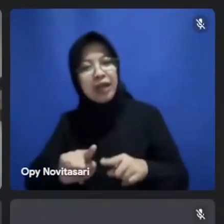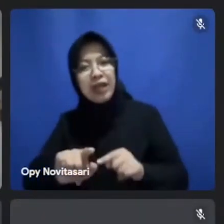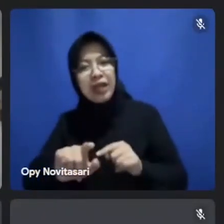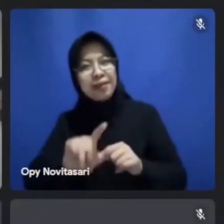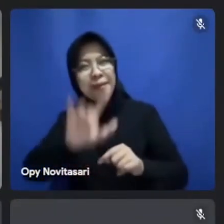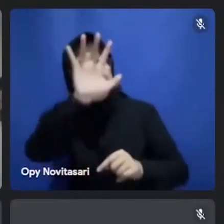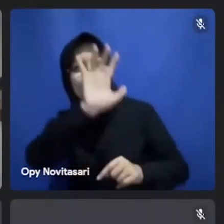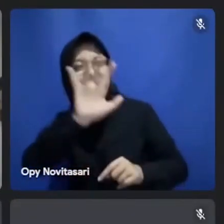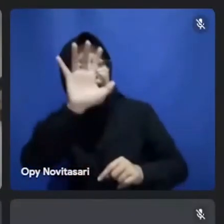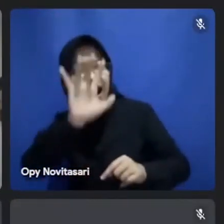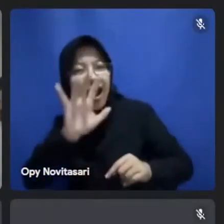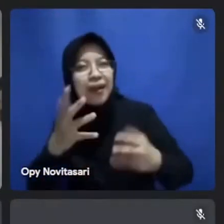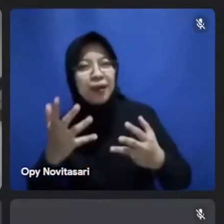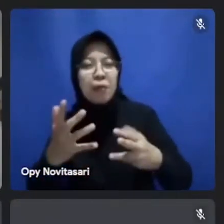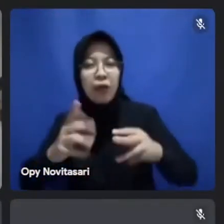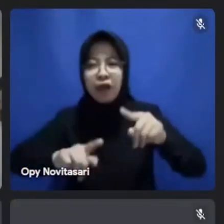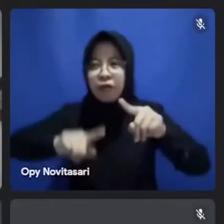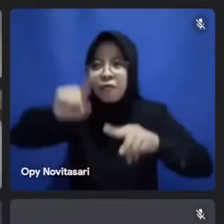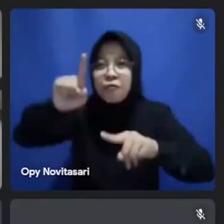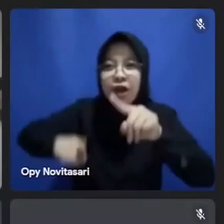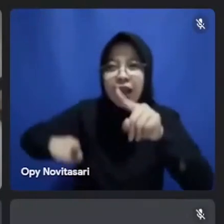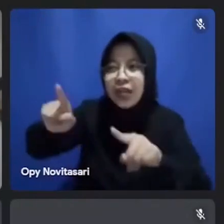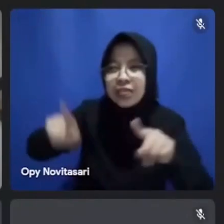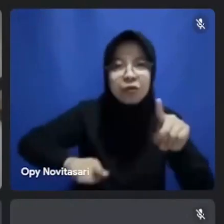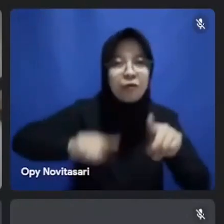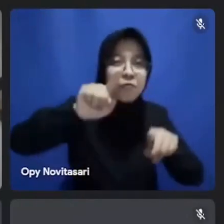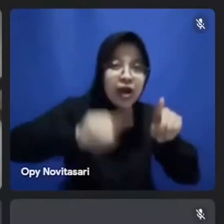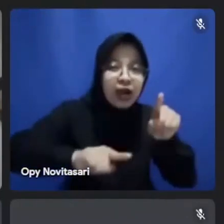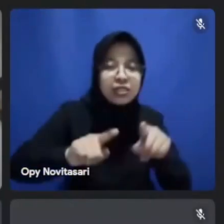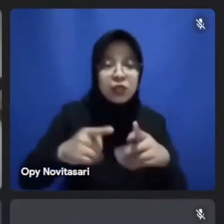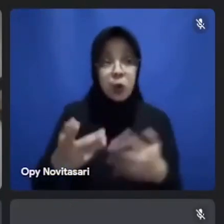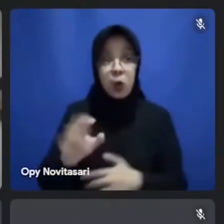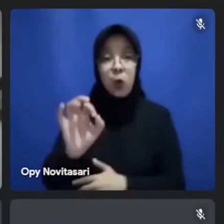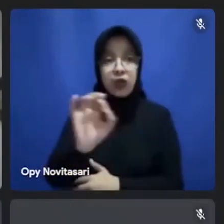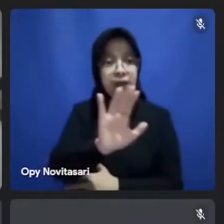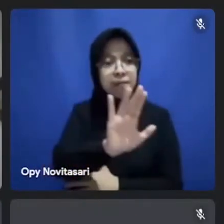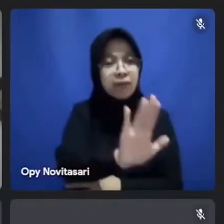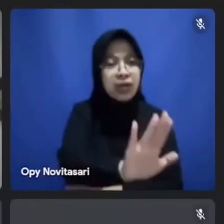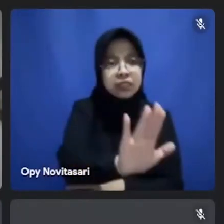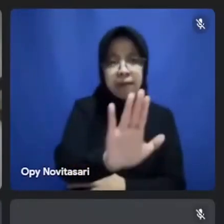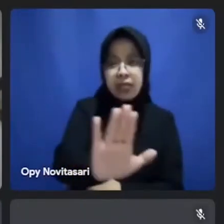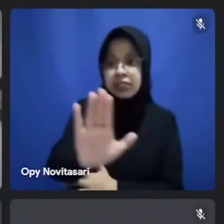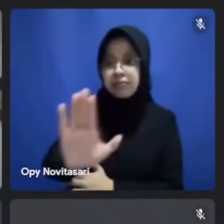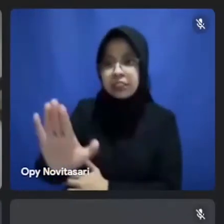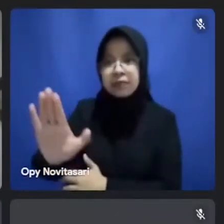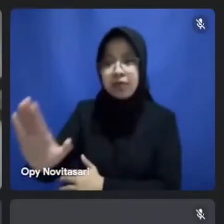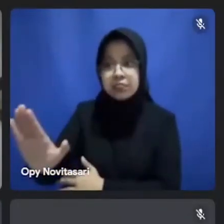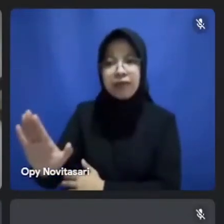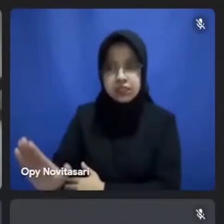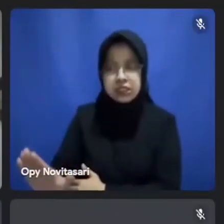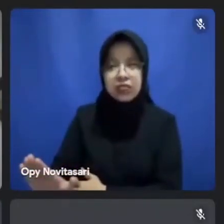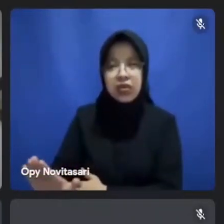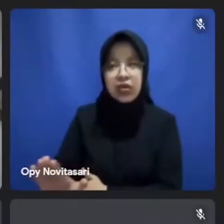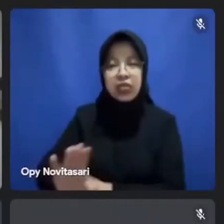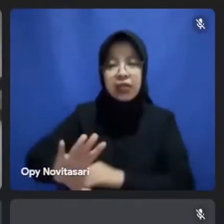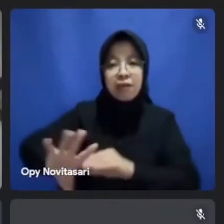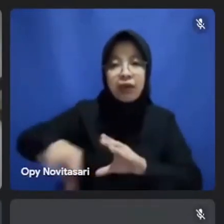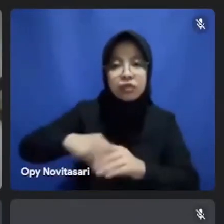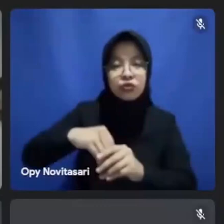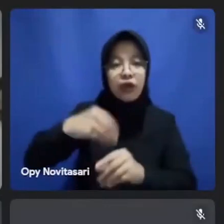pandang keragaman maka pengalaman masing-masing orang termasuk Evelin